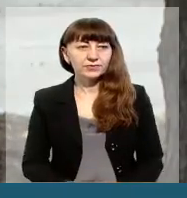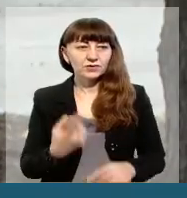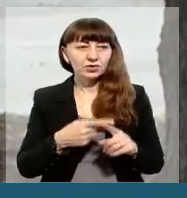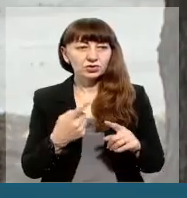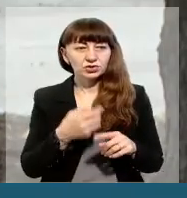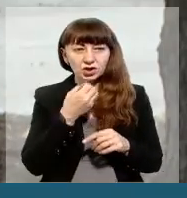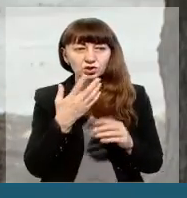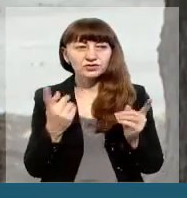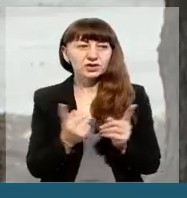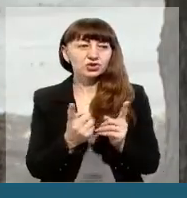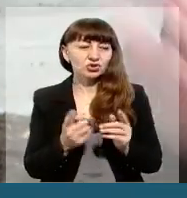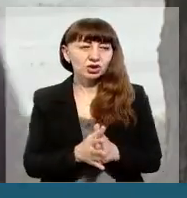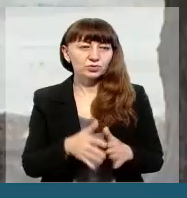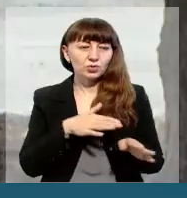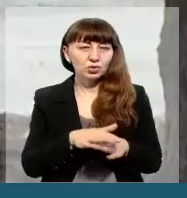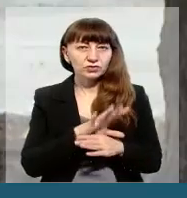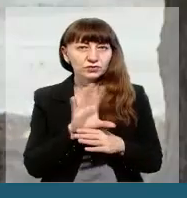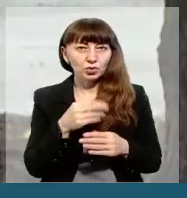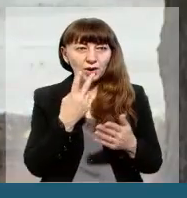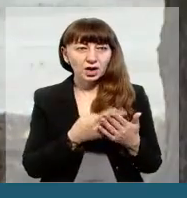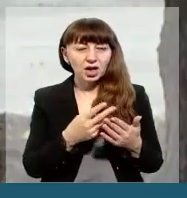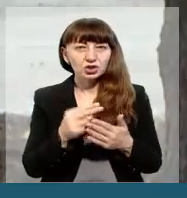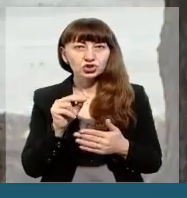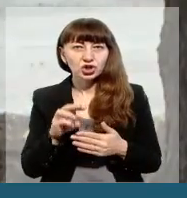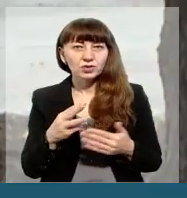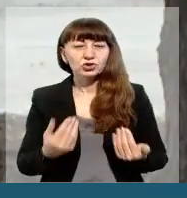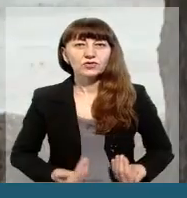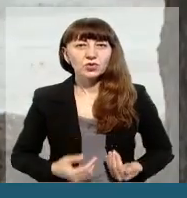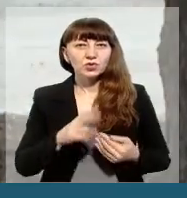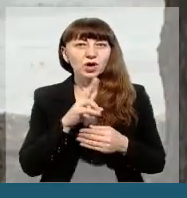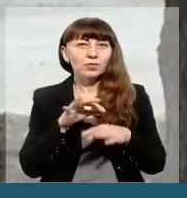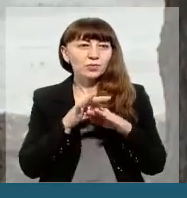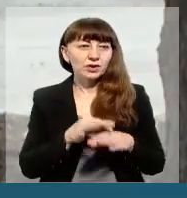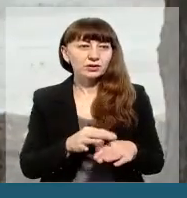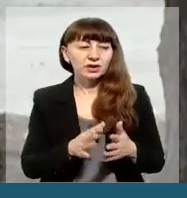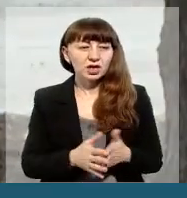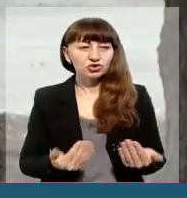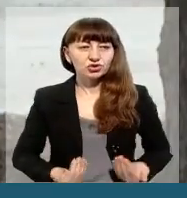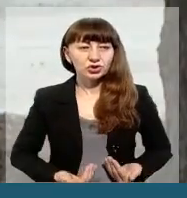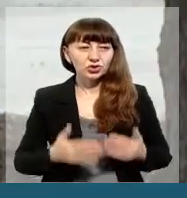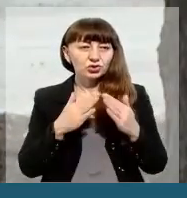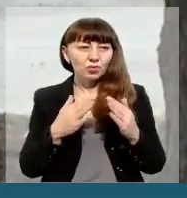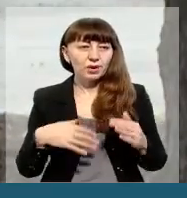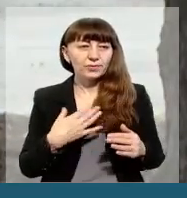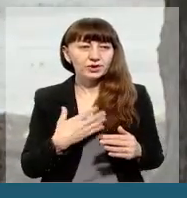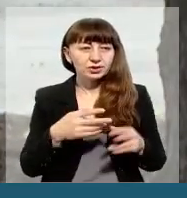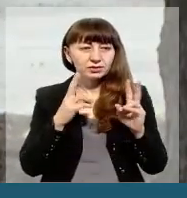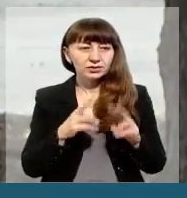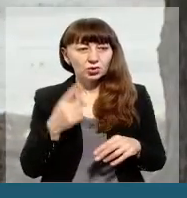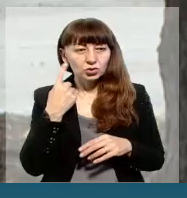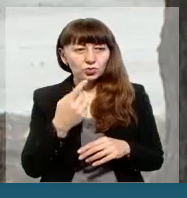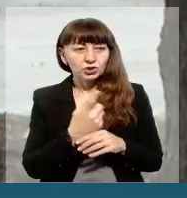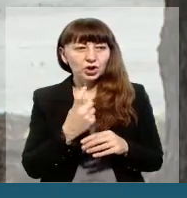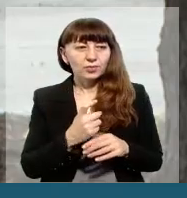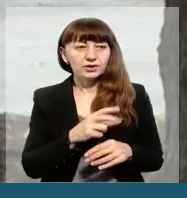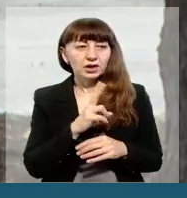хорошо встречают, прям полностью показывают, чем живут, как протекает жизнь. Потому что все равно дома переживаешь, не знаешь, думаешь